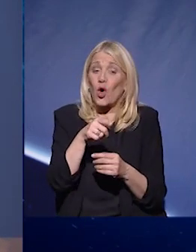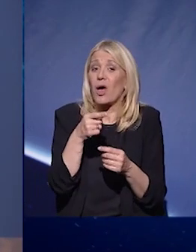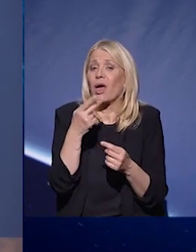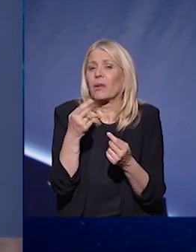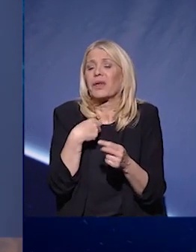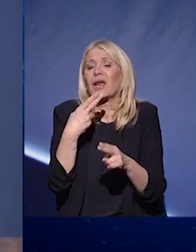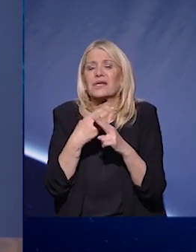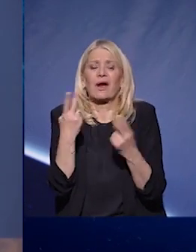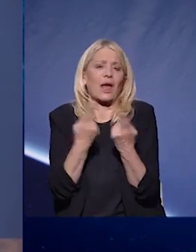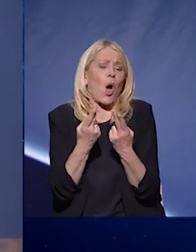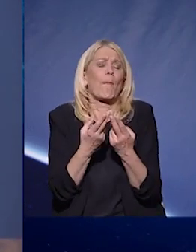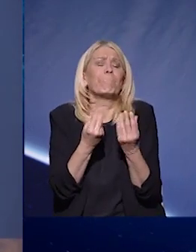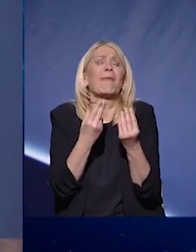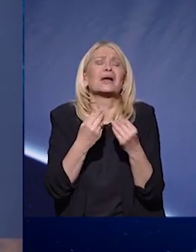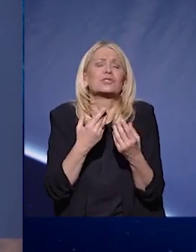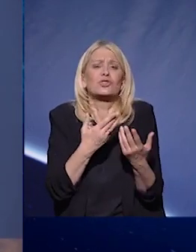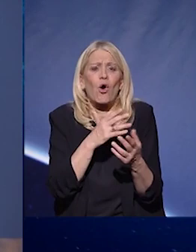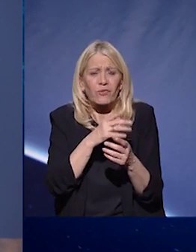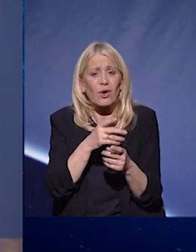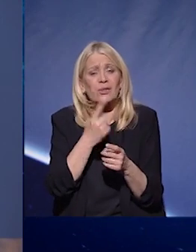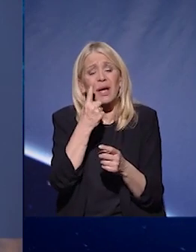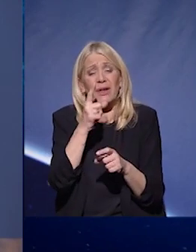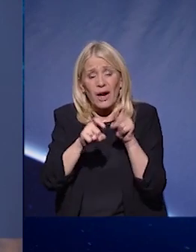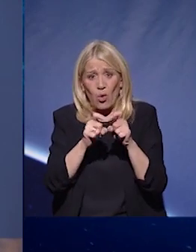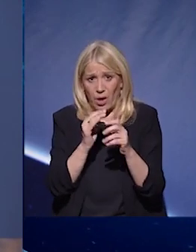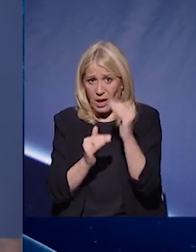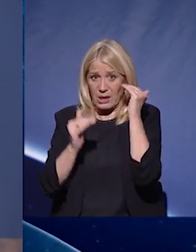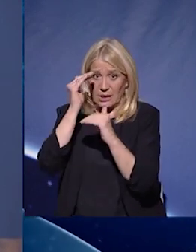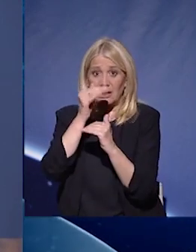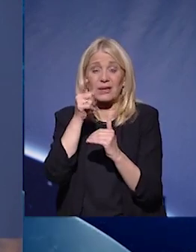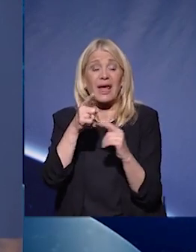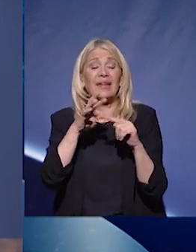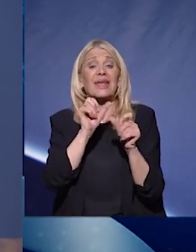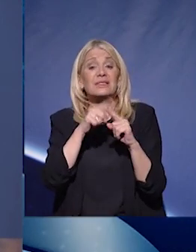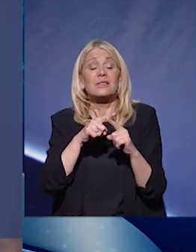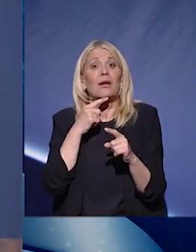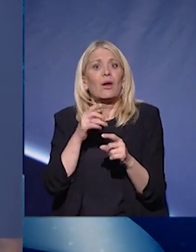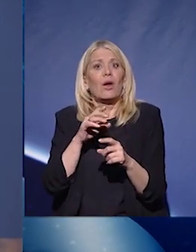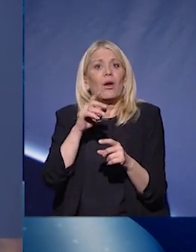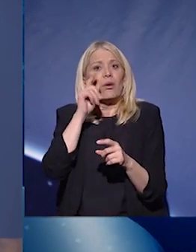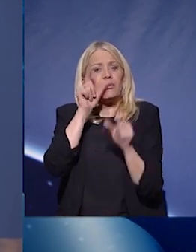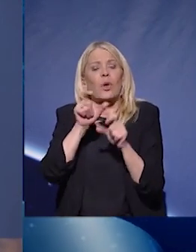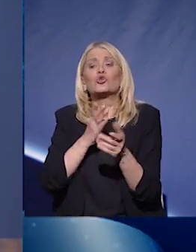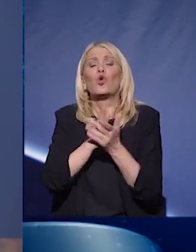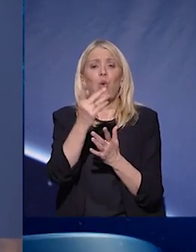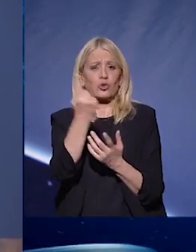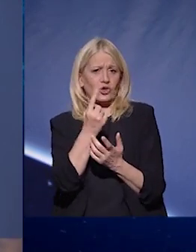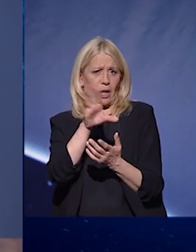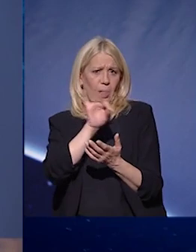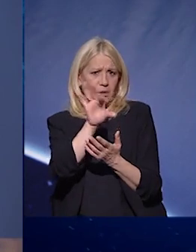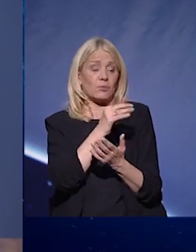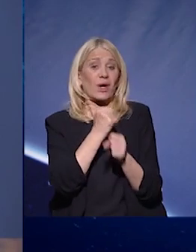god nazvali, testiranje. Jedino korak iznad toga je testiranje u opštoj populaciji metodom slučajnog